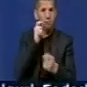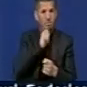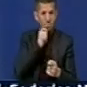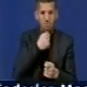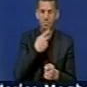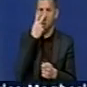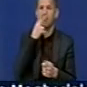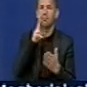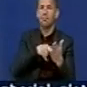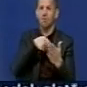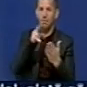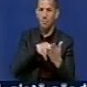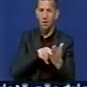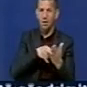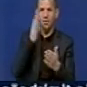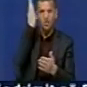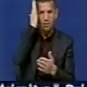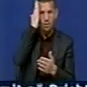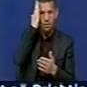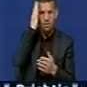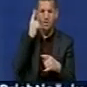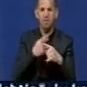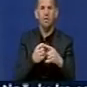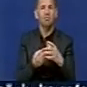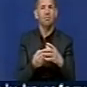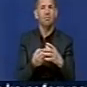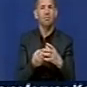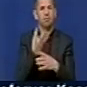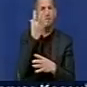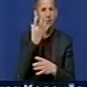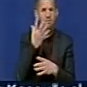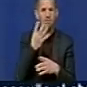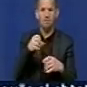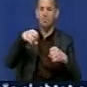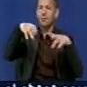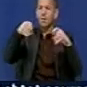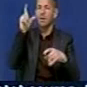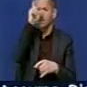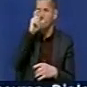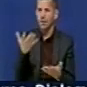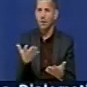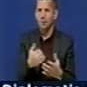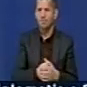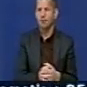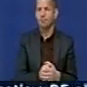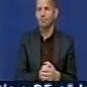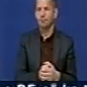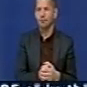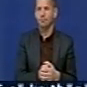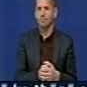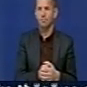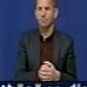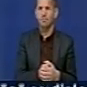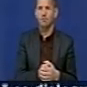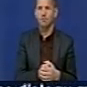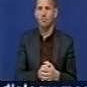kemi ngjyros ato koka, edhe kemi vendos llampat elektrike edhe ato na bëjnë dritë në përsërvi. Nëse ka